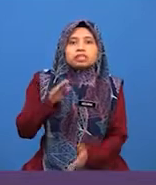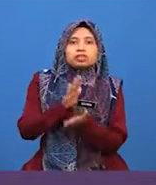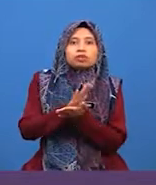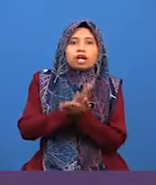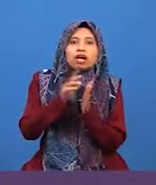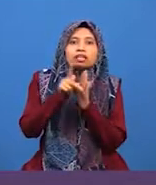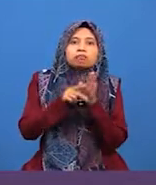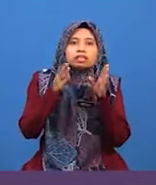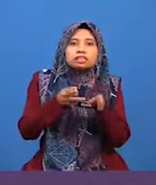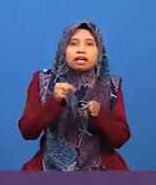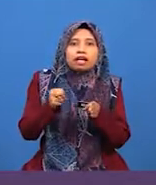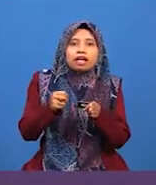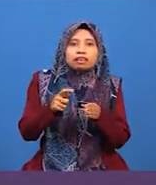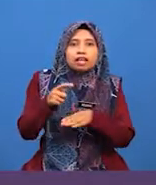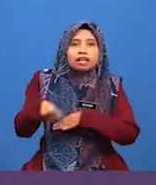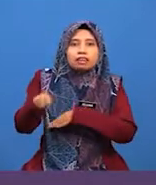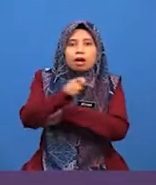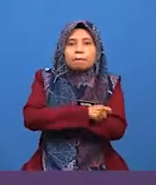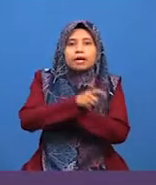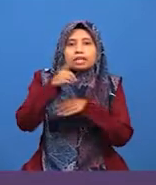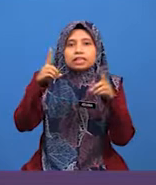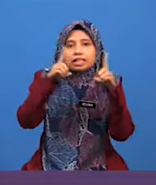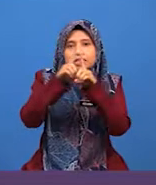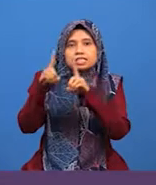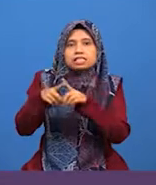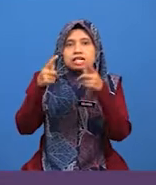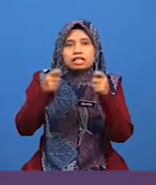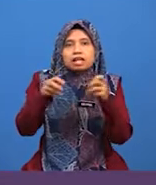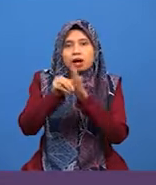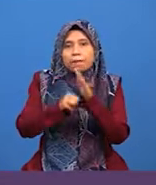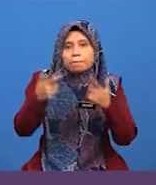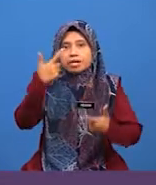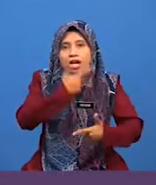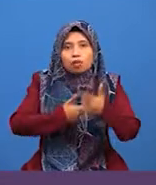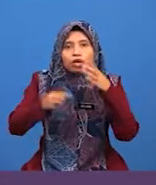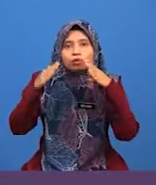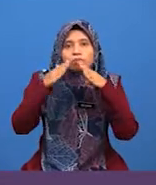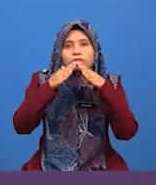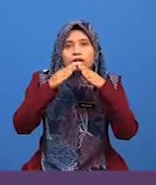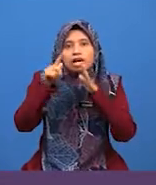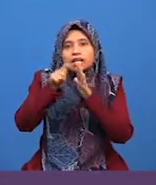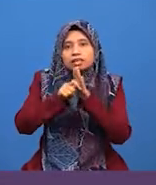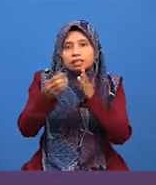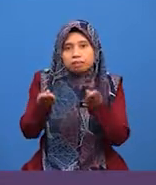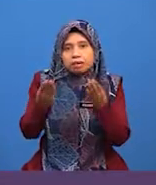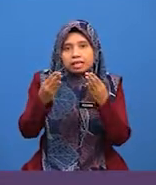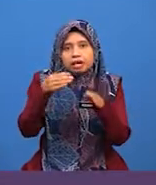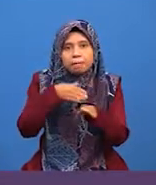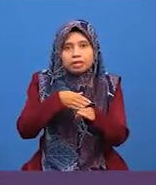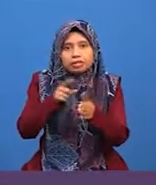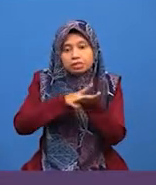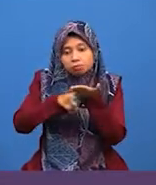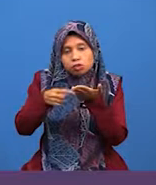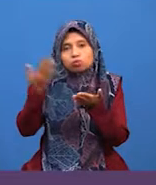Murid-murid Sekolah Kebangsaan Taman Desa telah melawat rumah terbalik